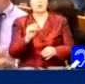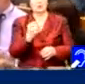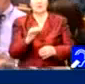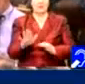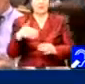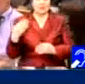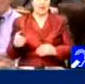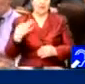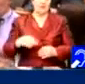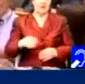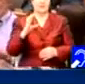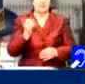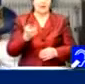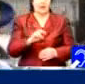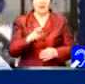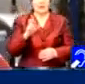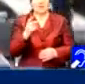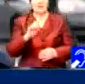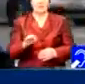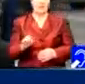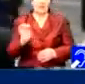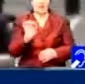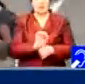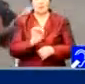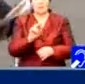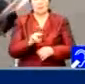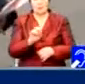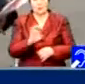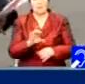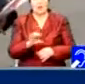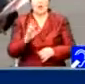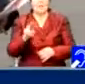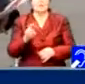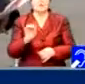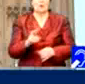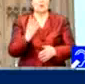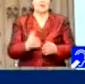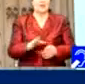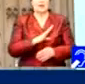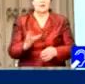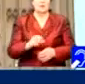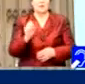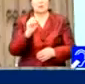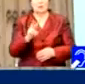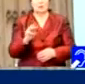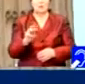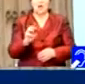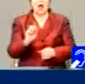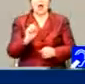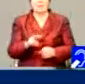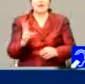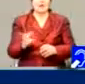cealaltă parte, Franța, Spania și Belgia au pus piciorul în prag și spun că dacă la Londra nu se schimbă ceva, Brexitul să aibă loc pe 12 aprilie